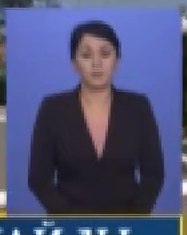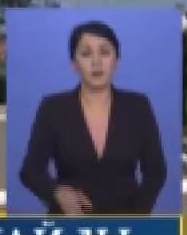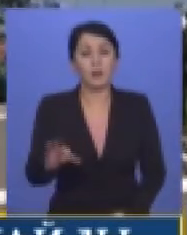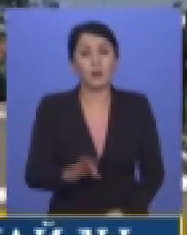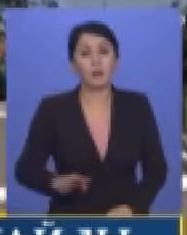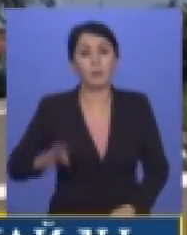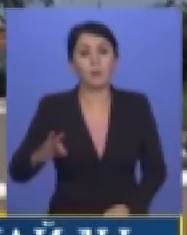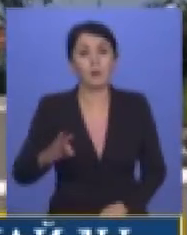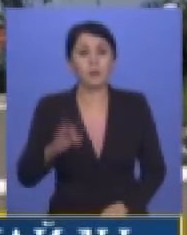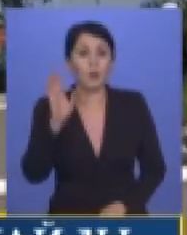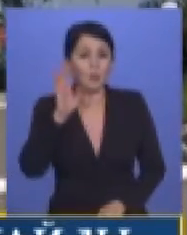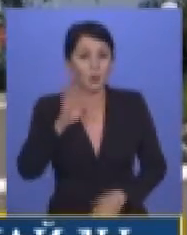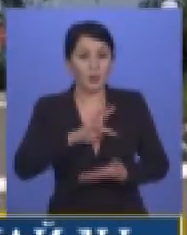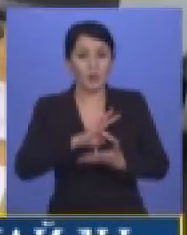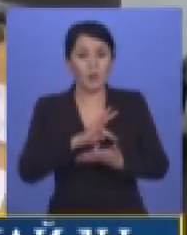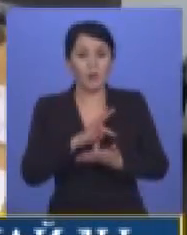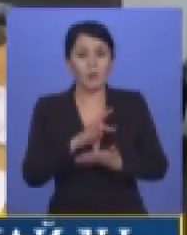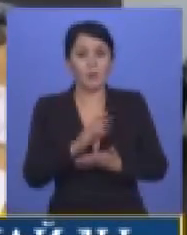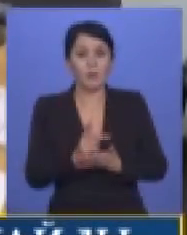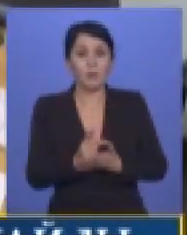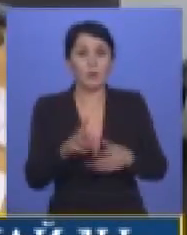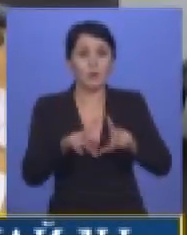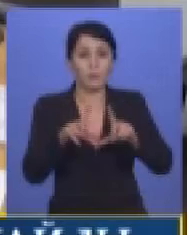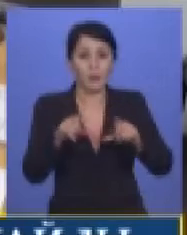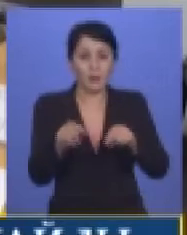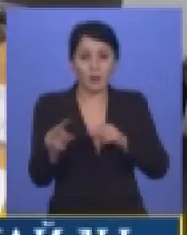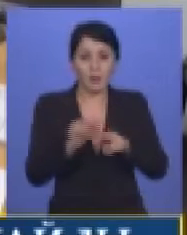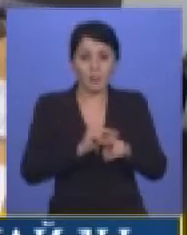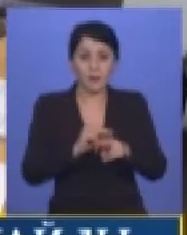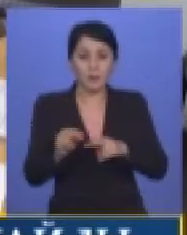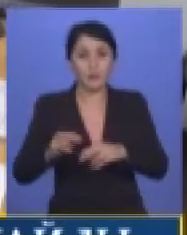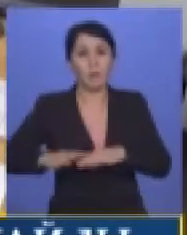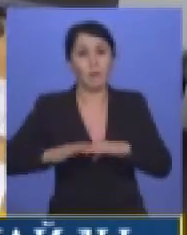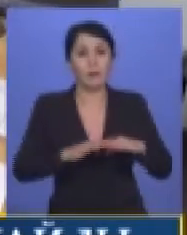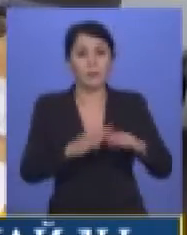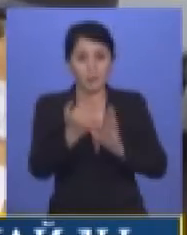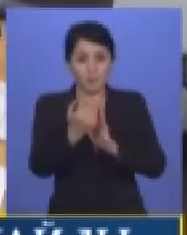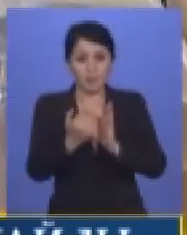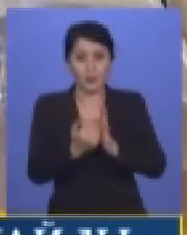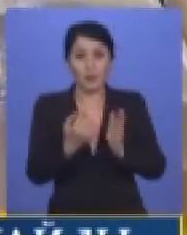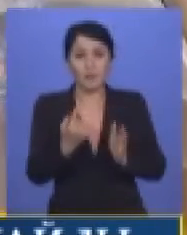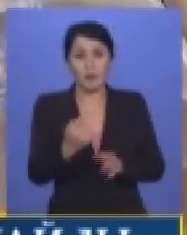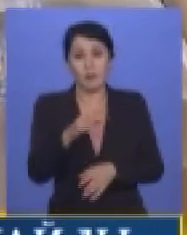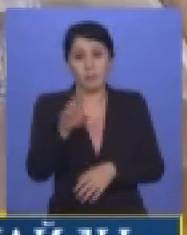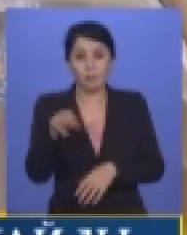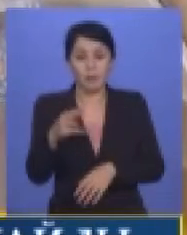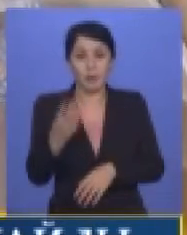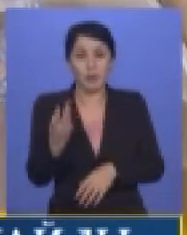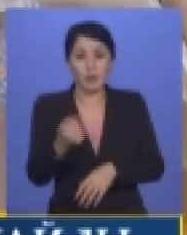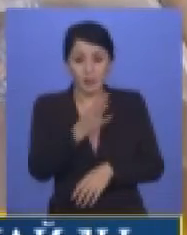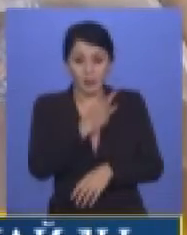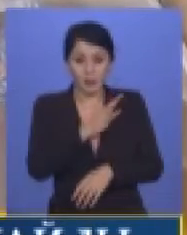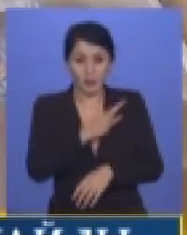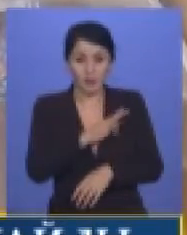Облыс орталығын тіршілік көзімен қамтамасыз етіп отырған кәсіпорын биыл жөндеу жұмыстары мен инвестициялық бағдарламаларға 1 миллиард теңгеден астам қаржы